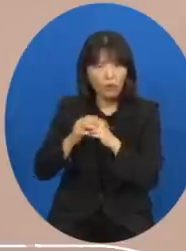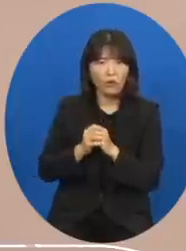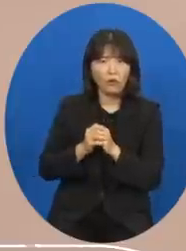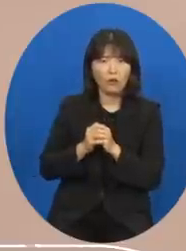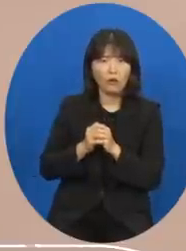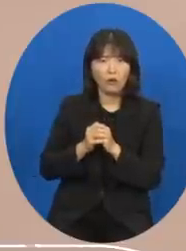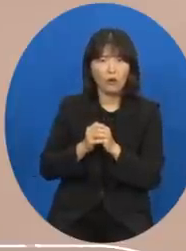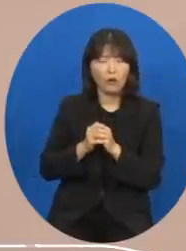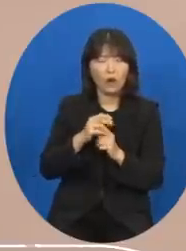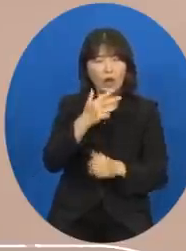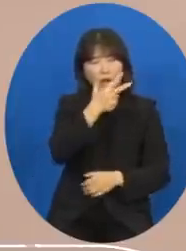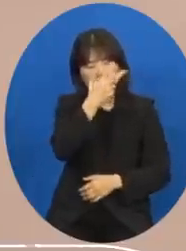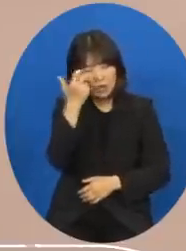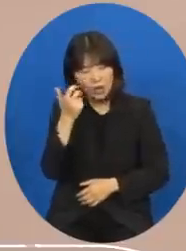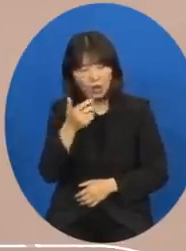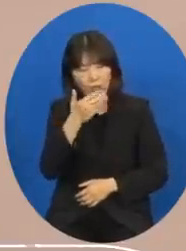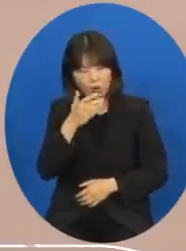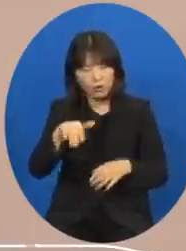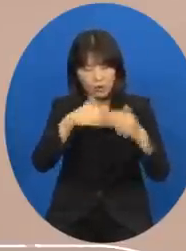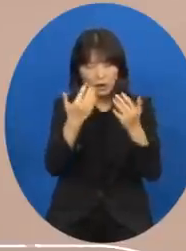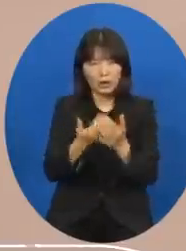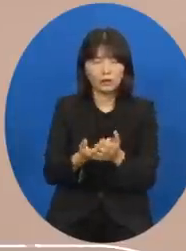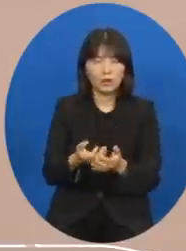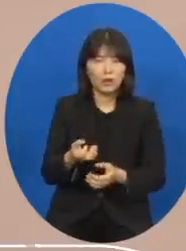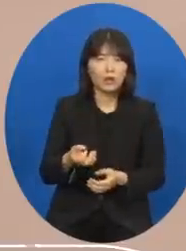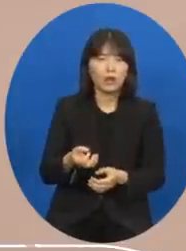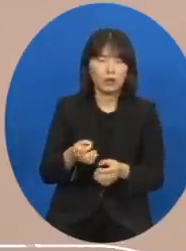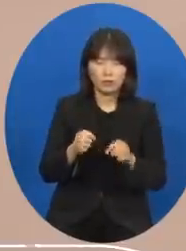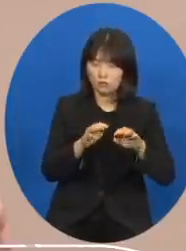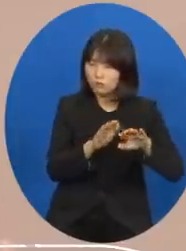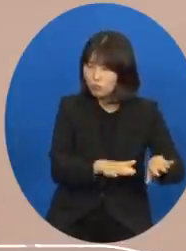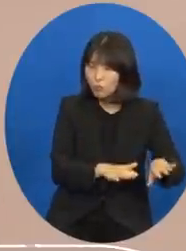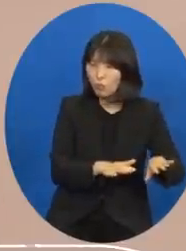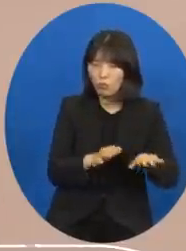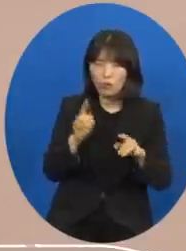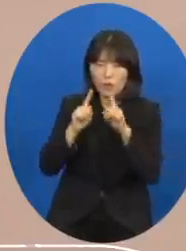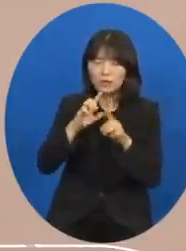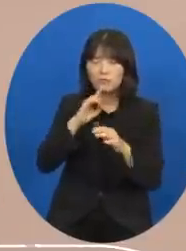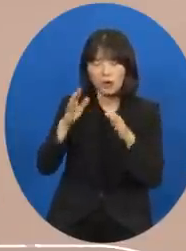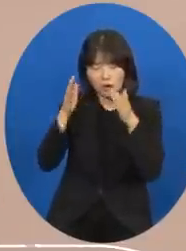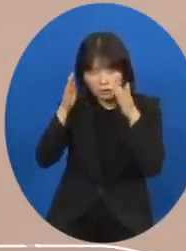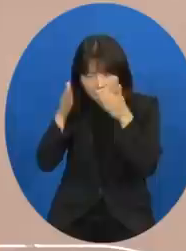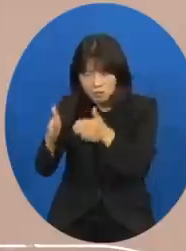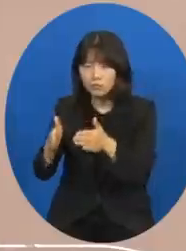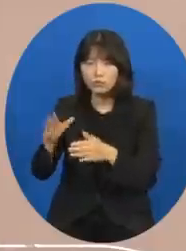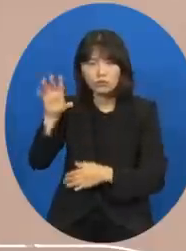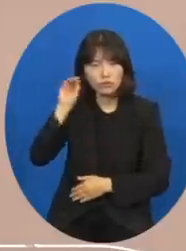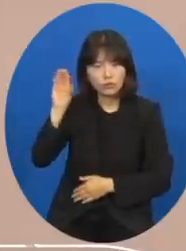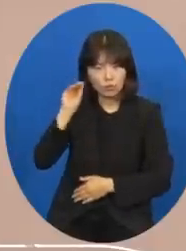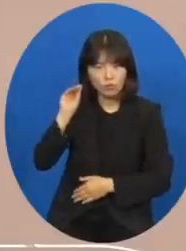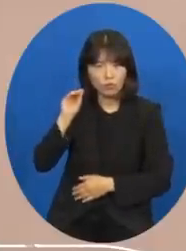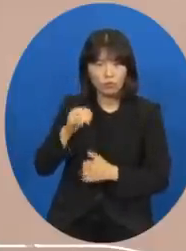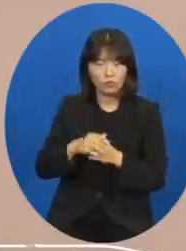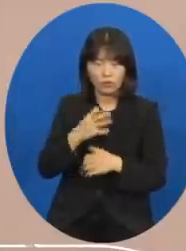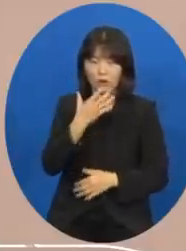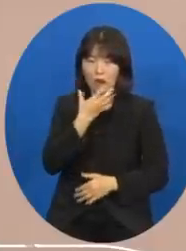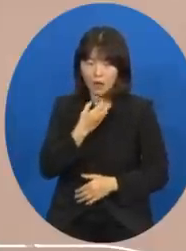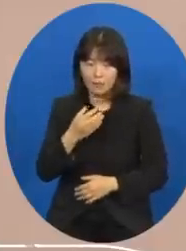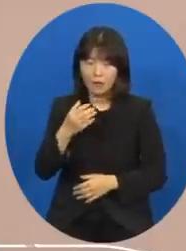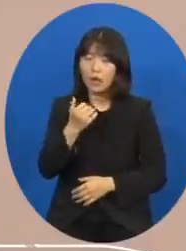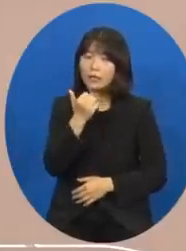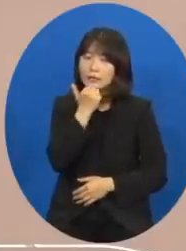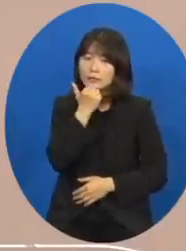자는 것도 먹는 것도 다 뒤로하고 말씀을 듣는 거예요. 아브라함이 이삭을